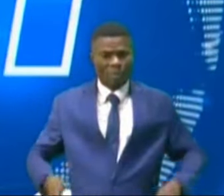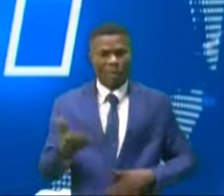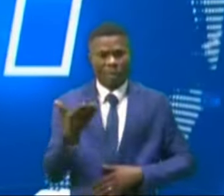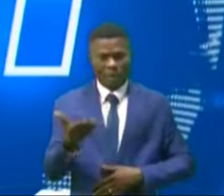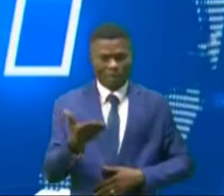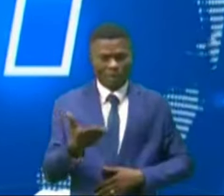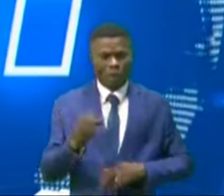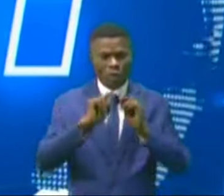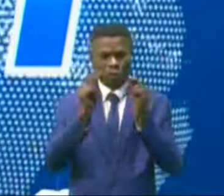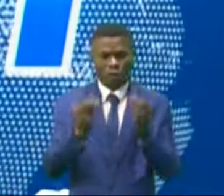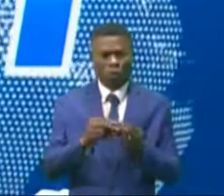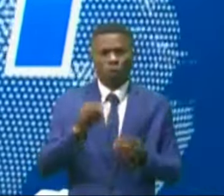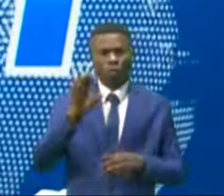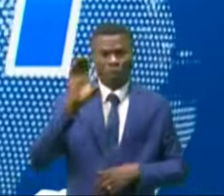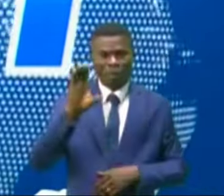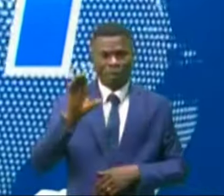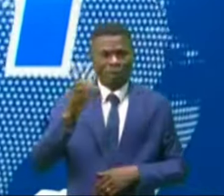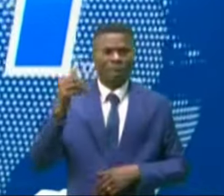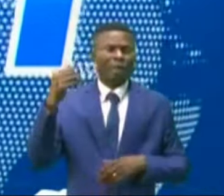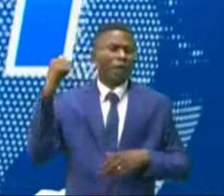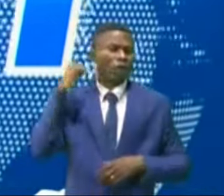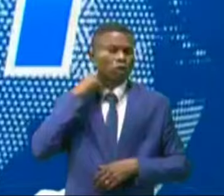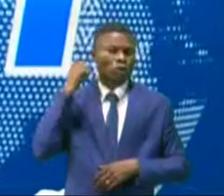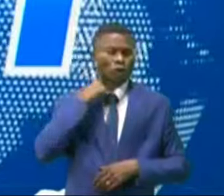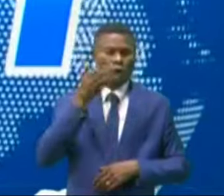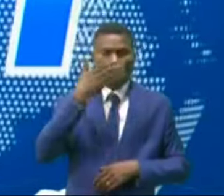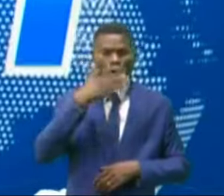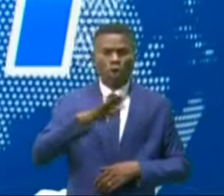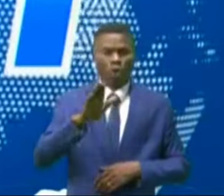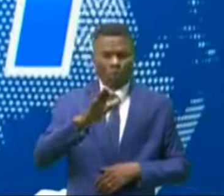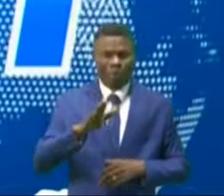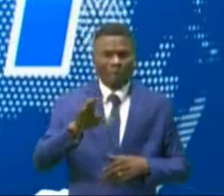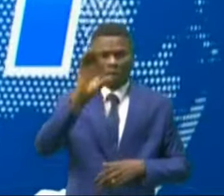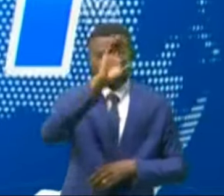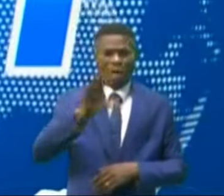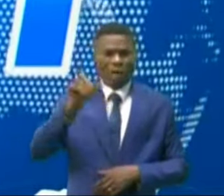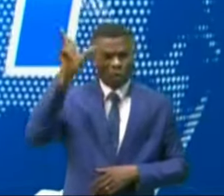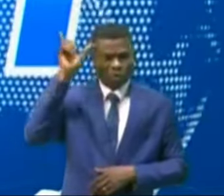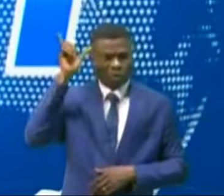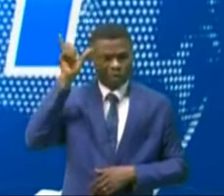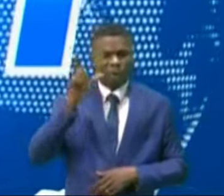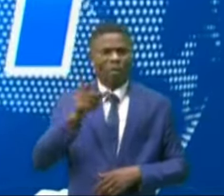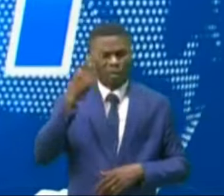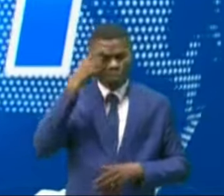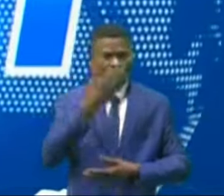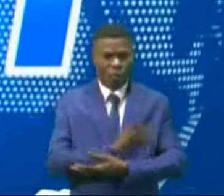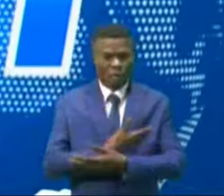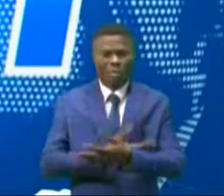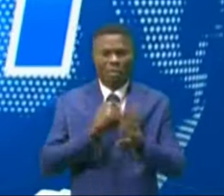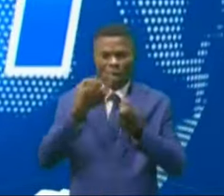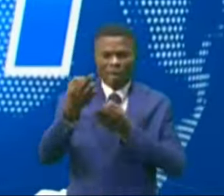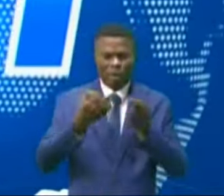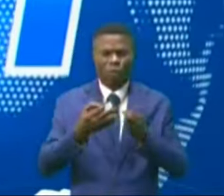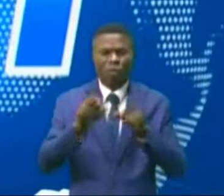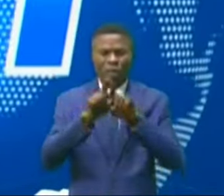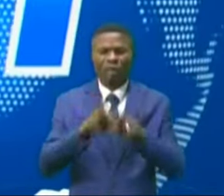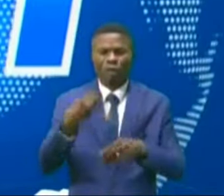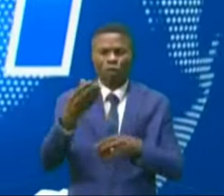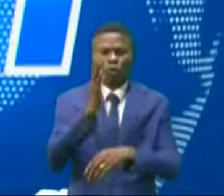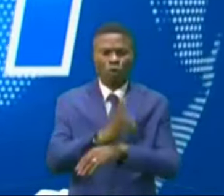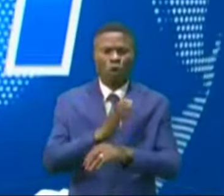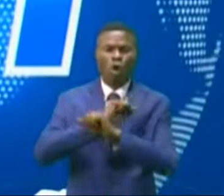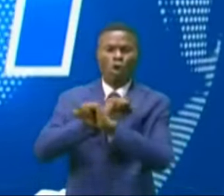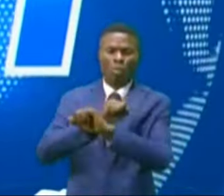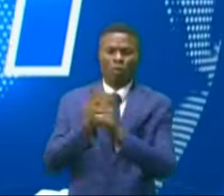type 1. Le médecin directeur de l'hôpital pédiatrique de Kalembelembe donne des conseils pour les